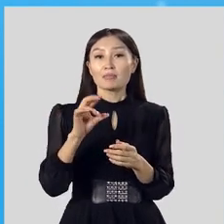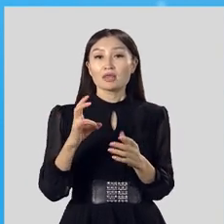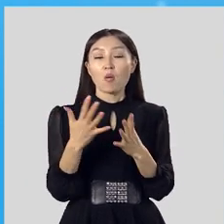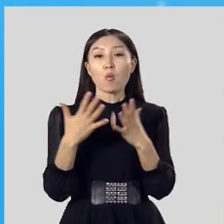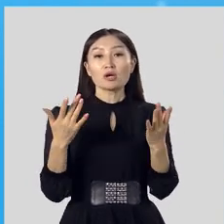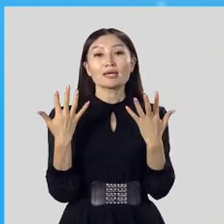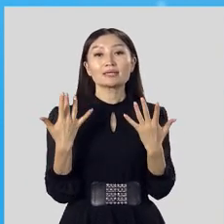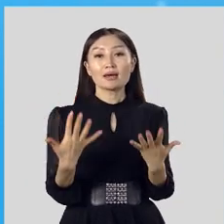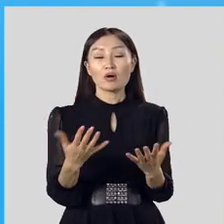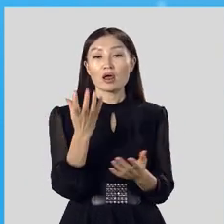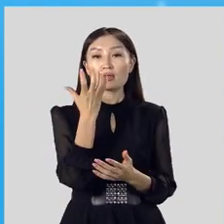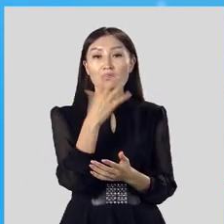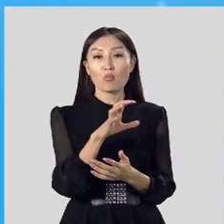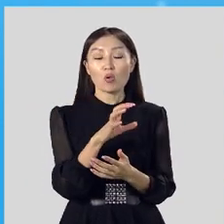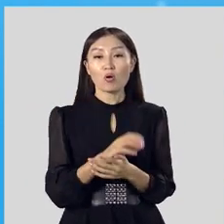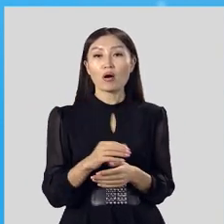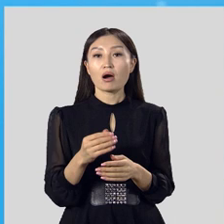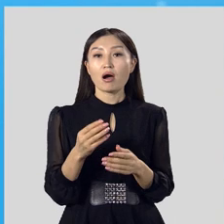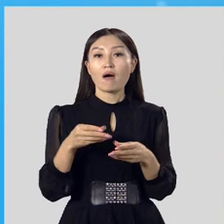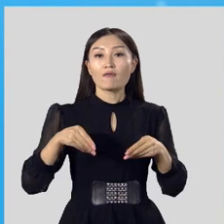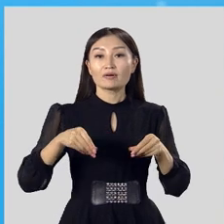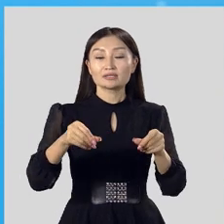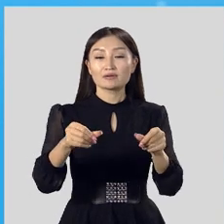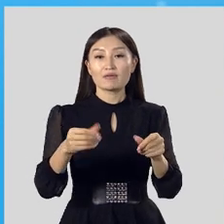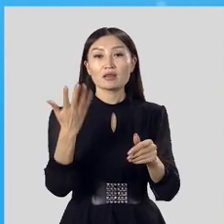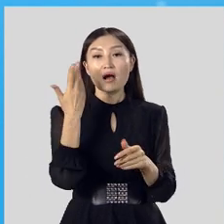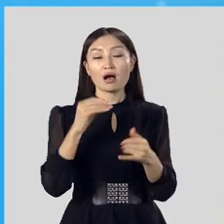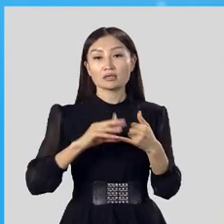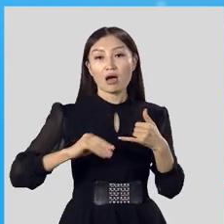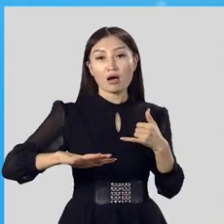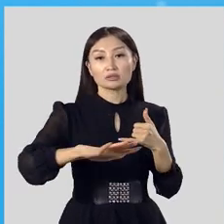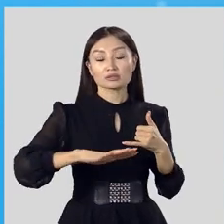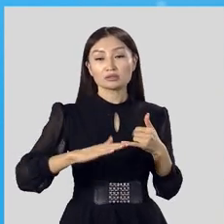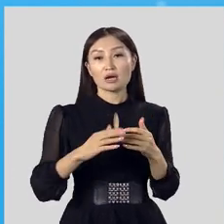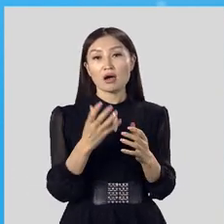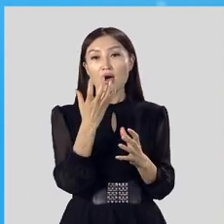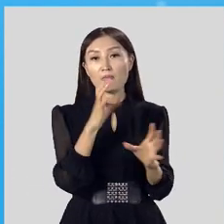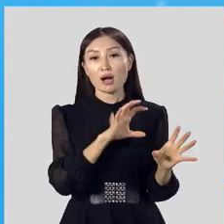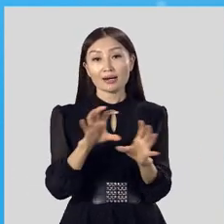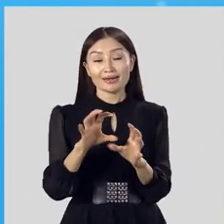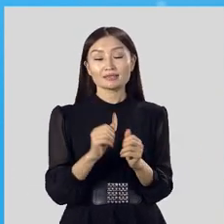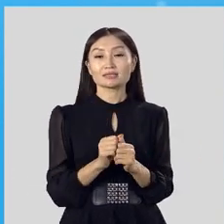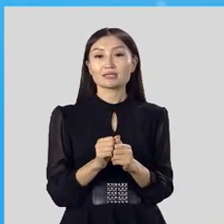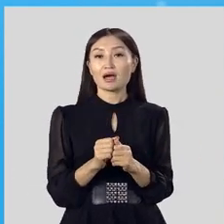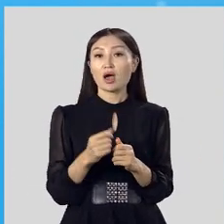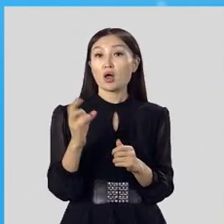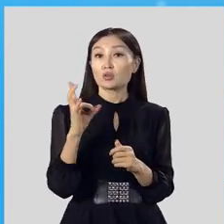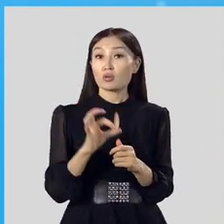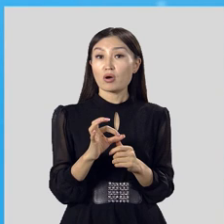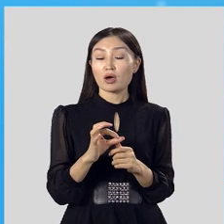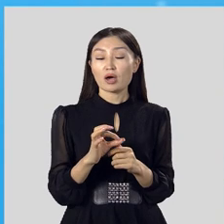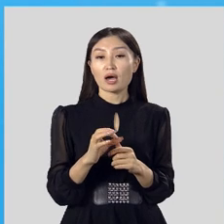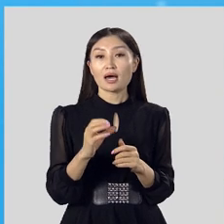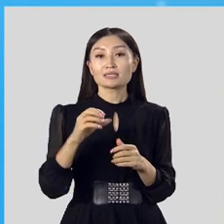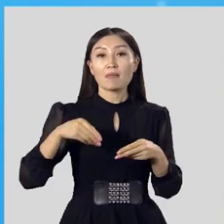более требовательных к теплу приходится высевать, когда почва достаточно прогреется. Однако с